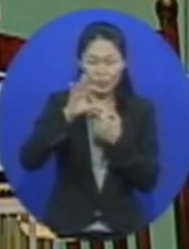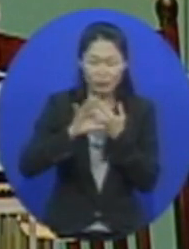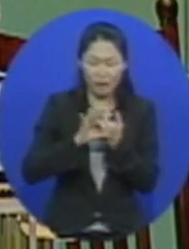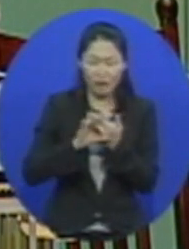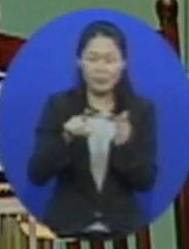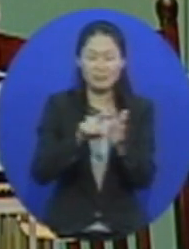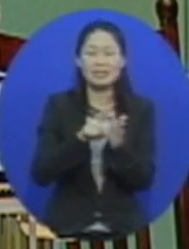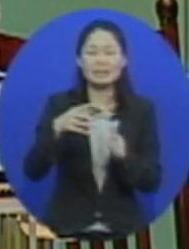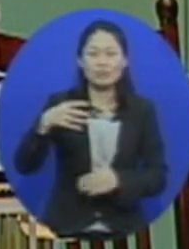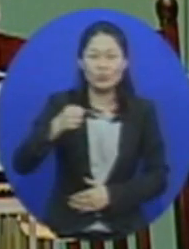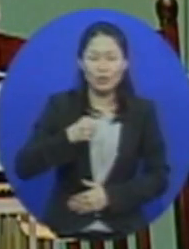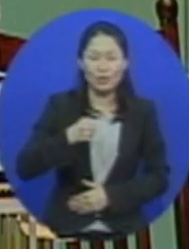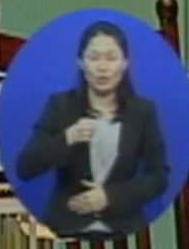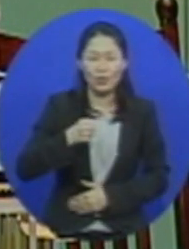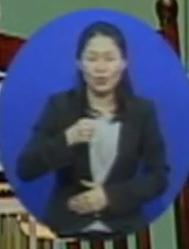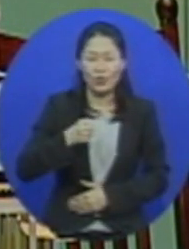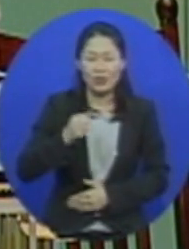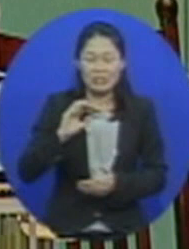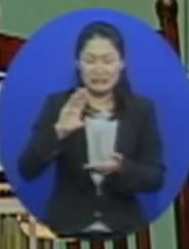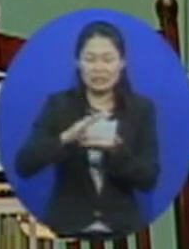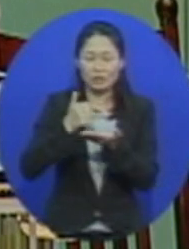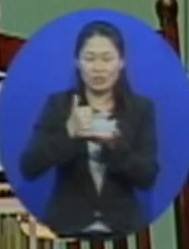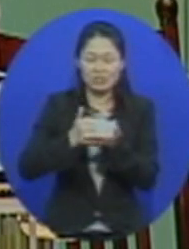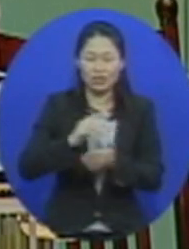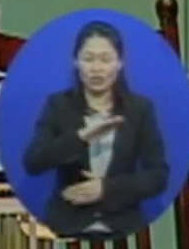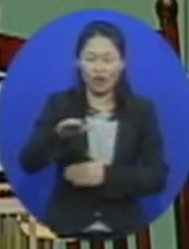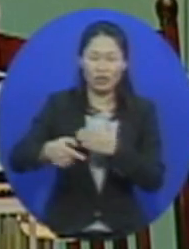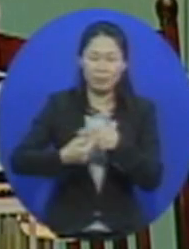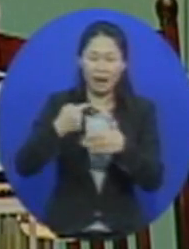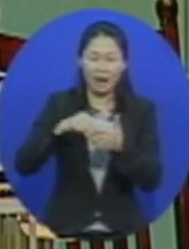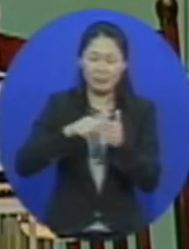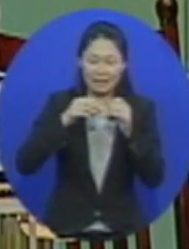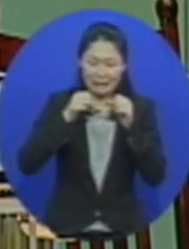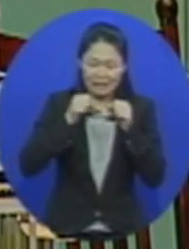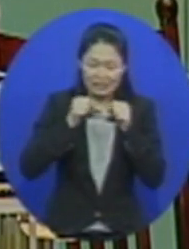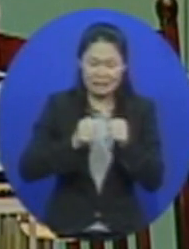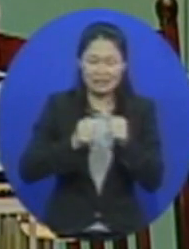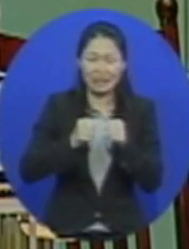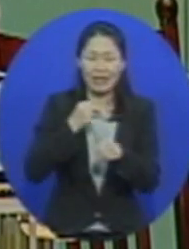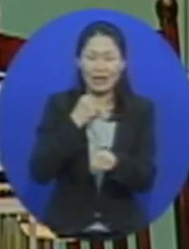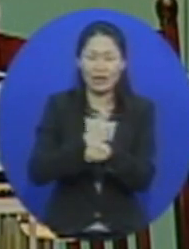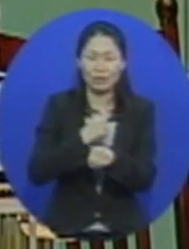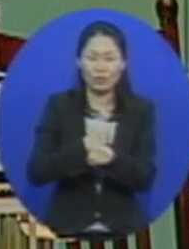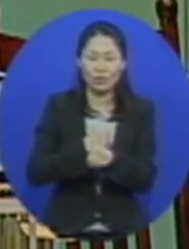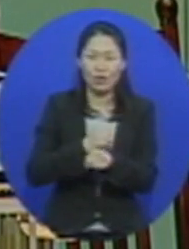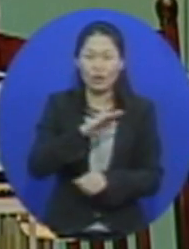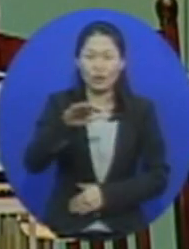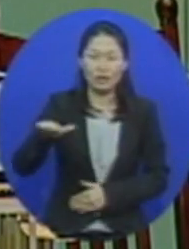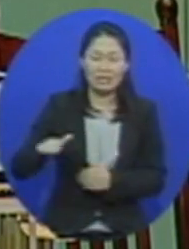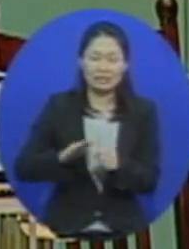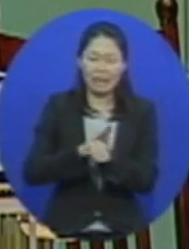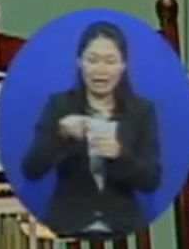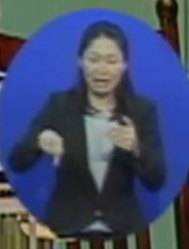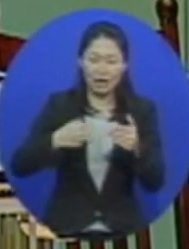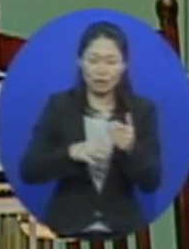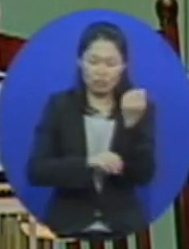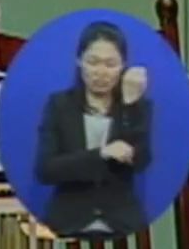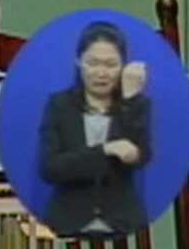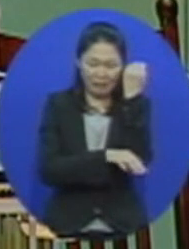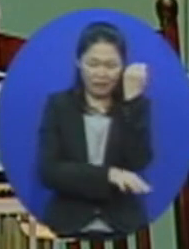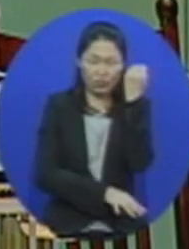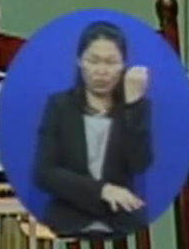말미암아 그리스도께서 너희 마음에 계시게 하시옵고 너희가 사랑 가운데서 뿌리가 박히고